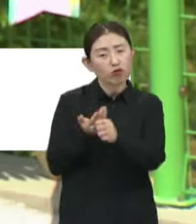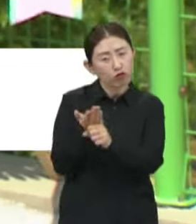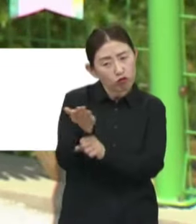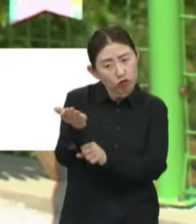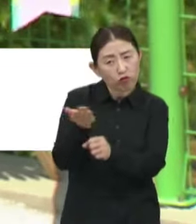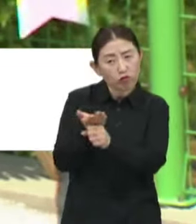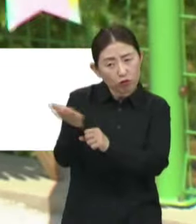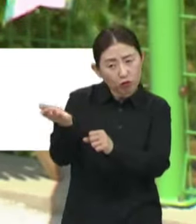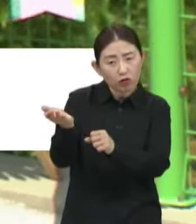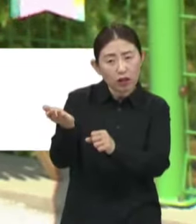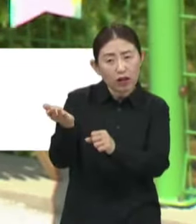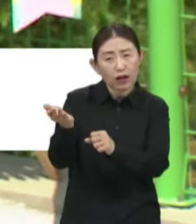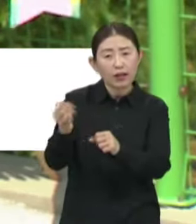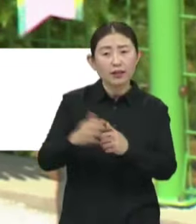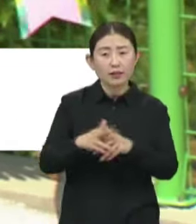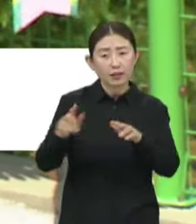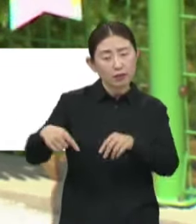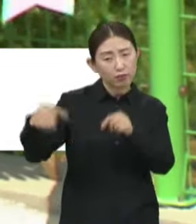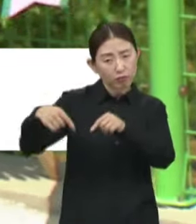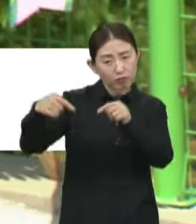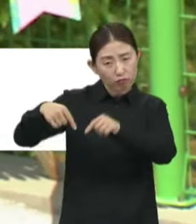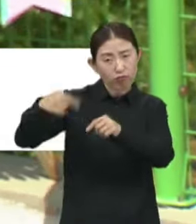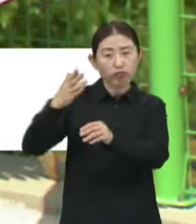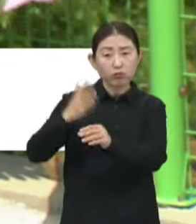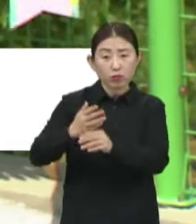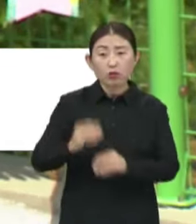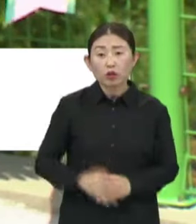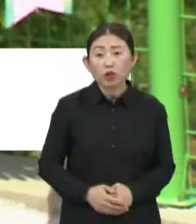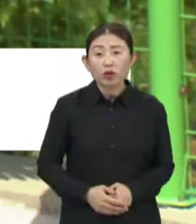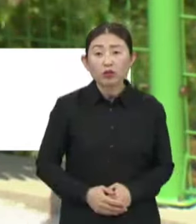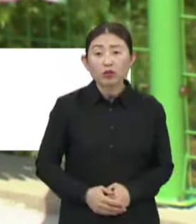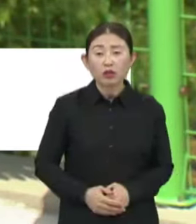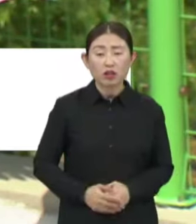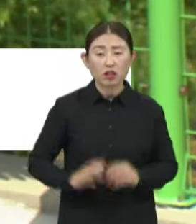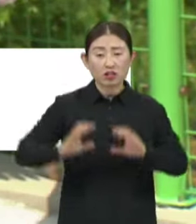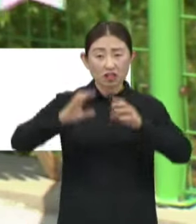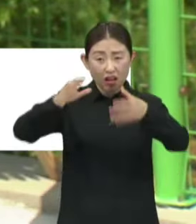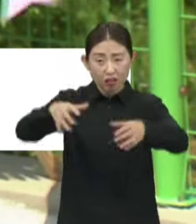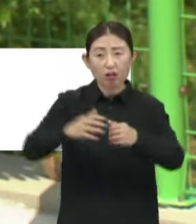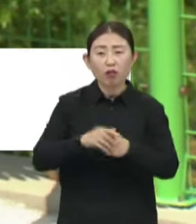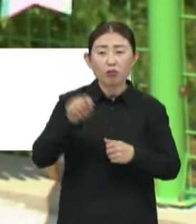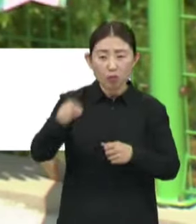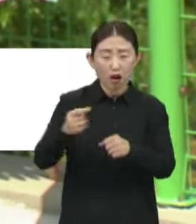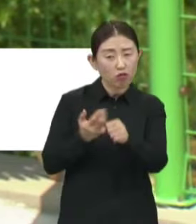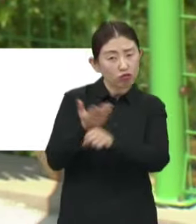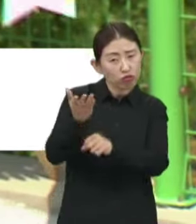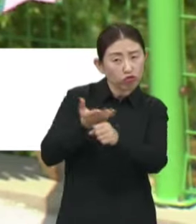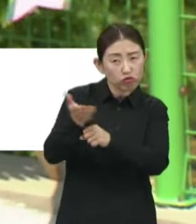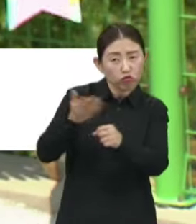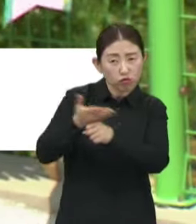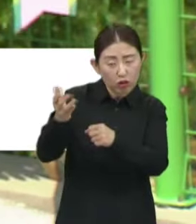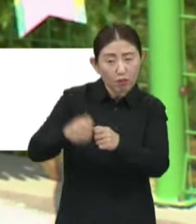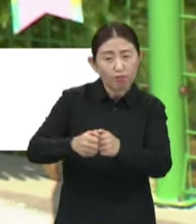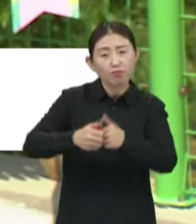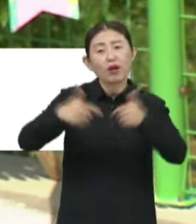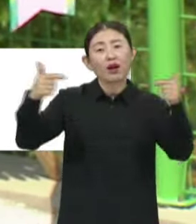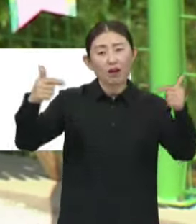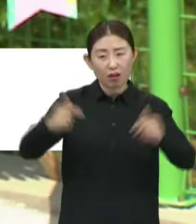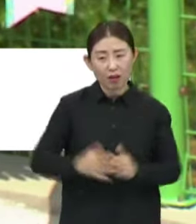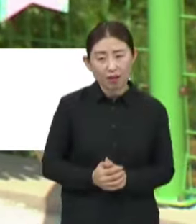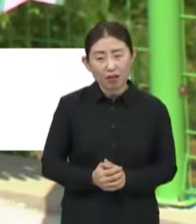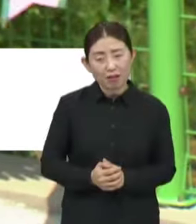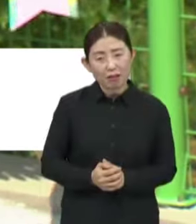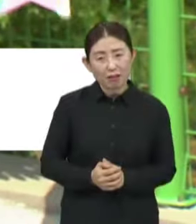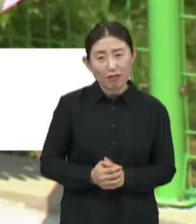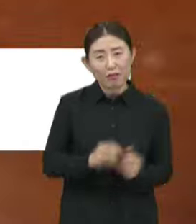수출을 할 수 있는 그런 섭외가 오고 갖고 있어서 머지않아 올 안에는 글로벌 향토 기업으로